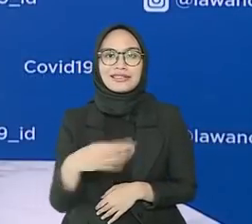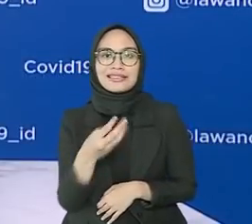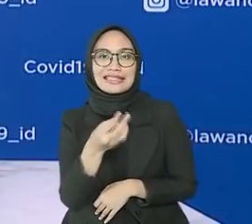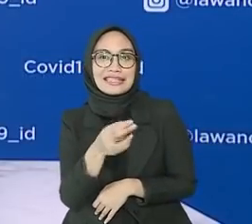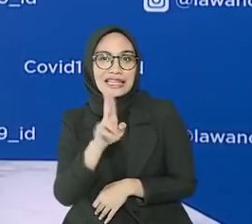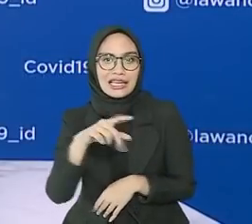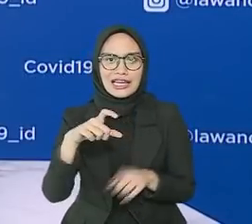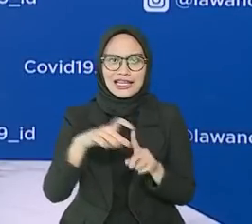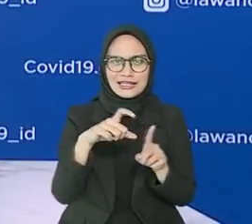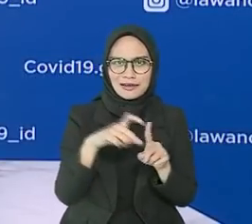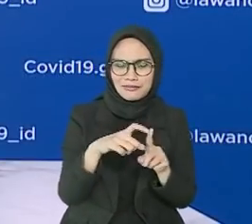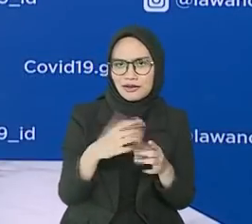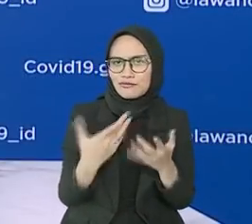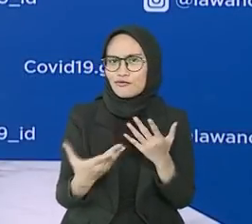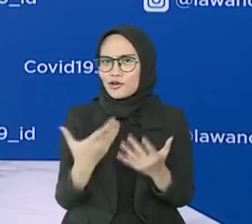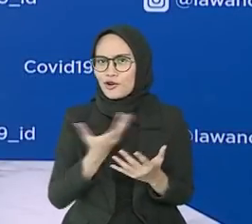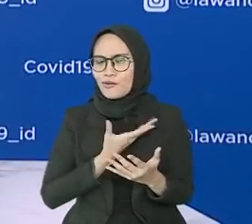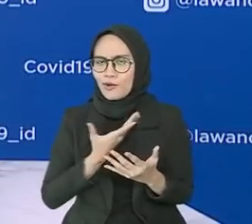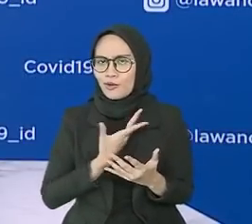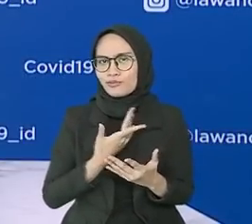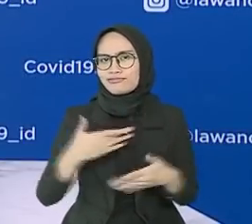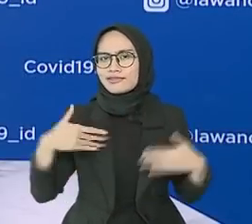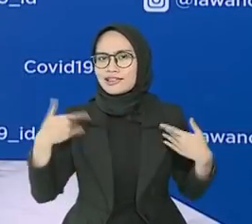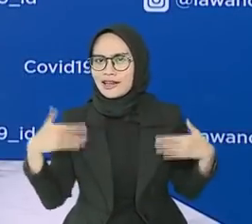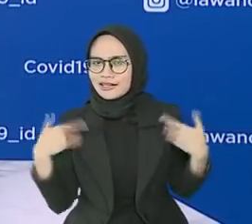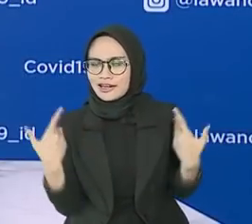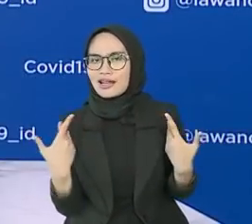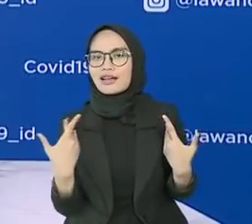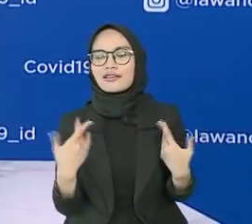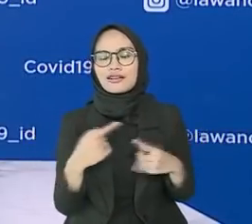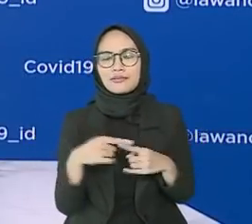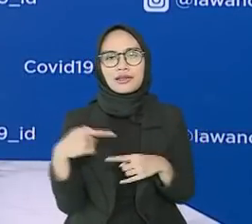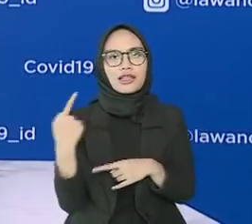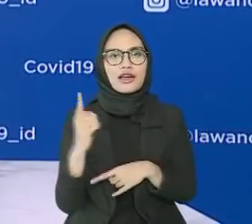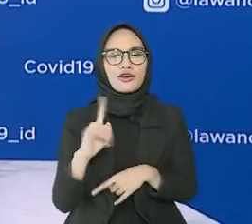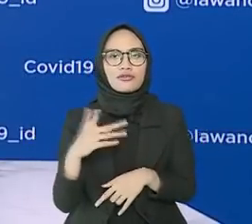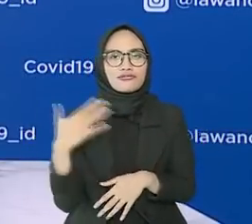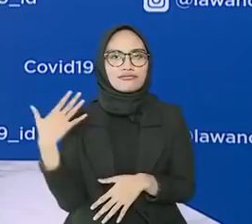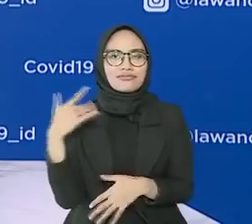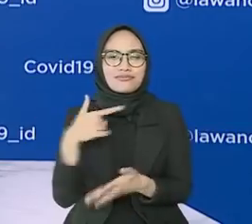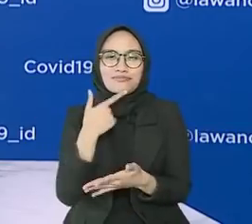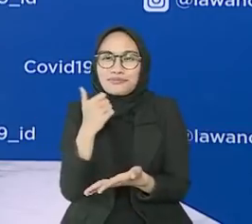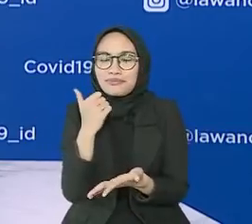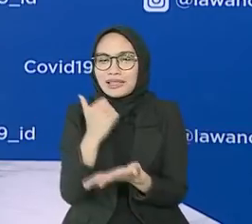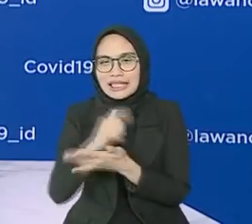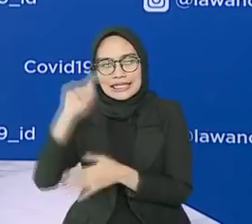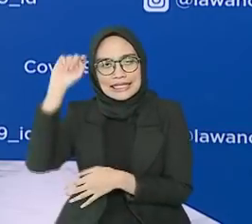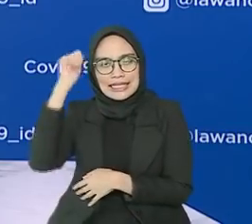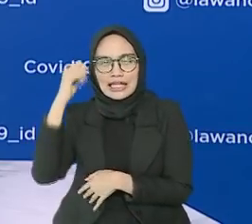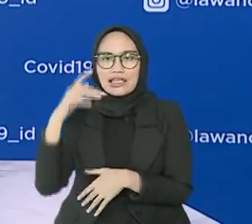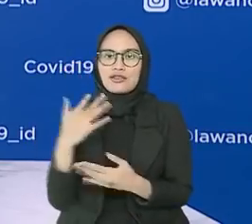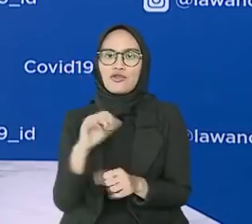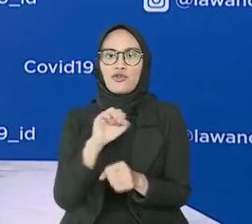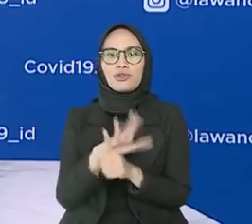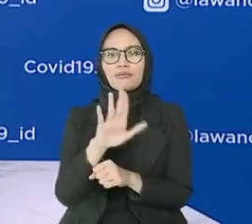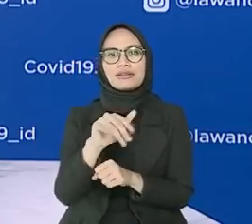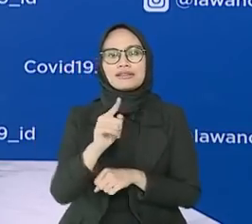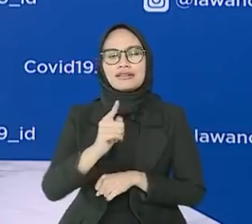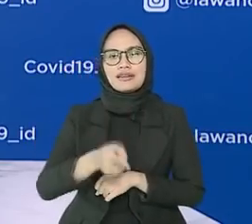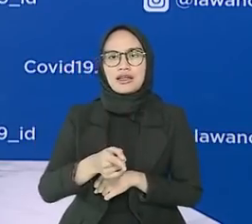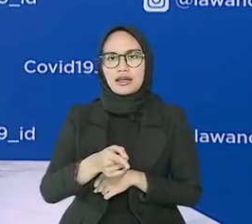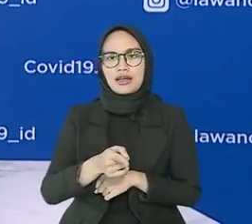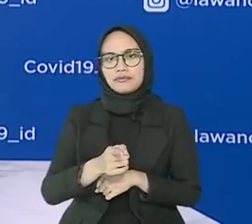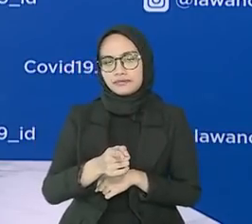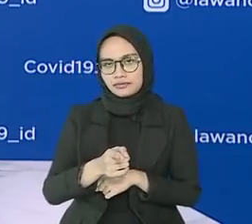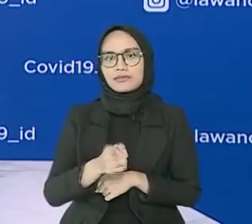tantangan kolektif, tantangan Indonesia untuk segera terbebas dari pandemi COVID-19. Melalui segala persiapan dan